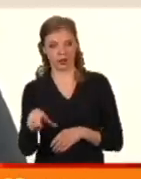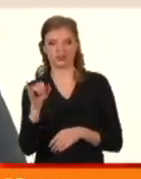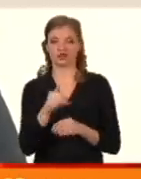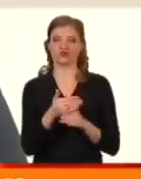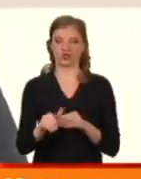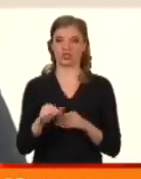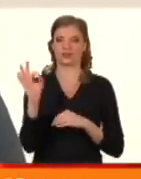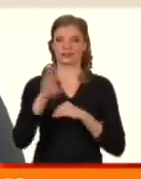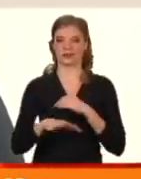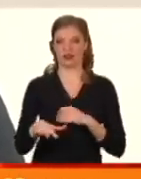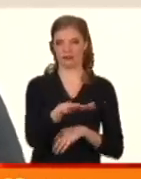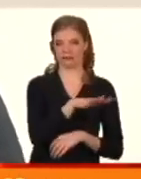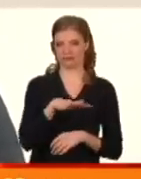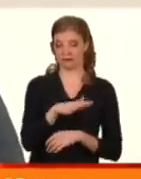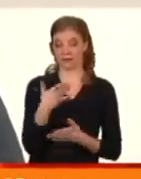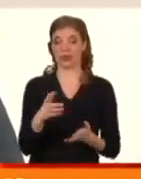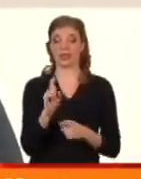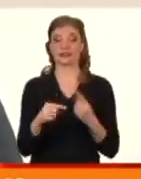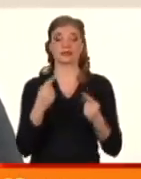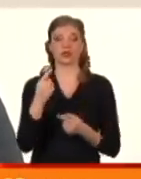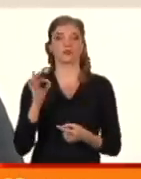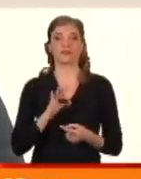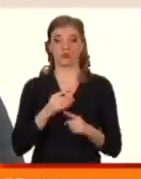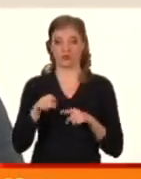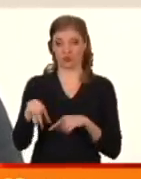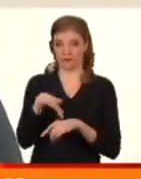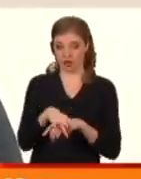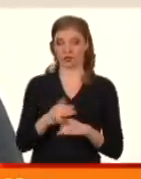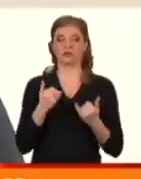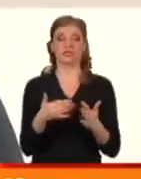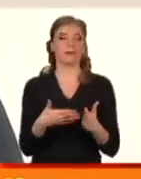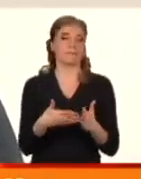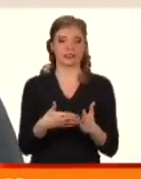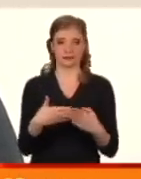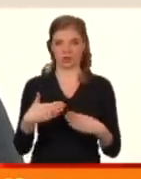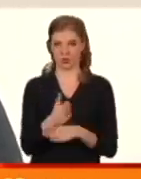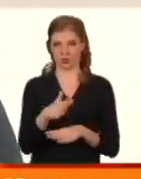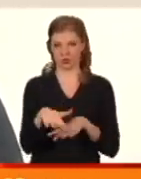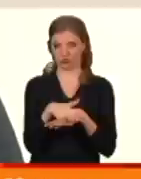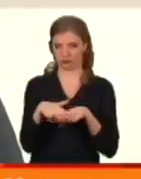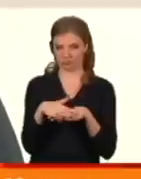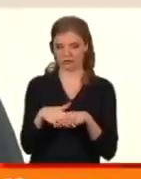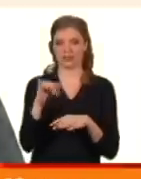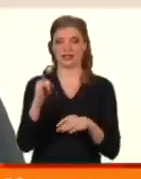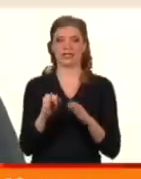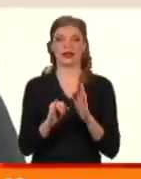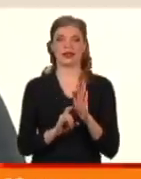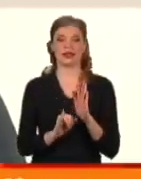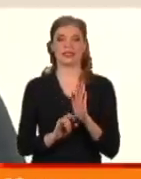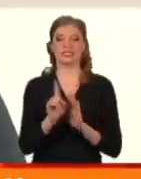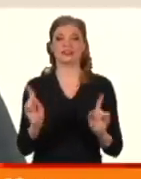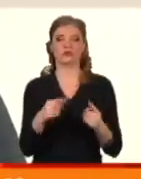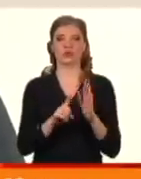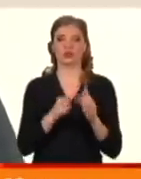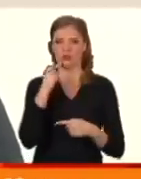частиною західної спільноти. З наступним використанням цього фактору для максимального розколу суспільства та створення постійно